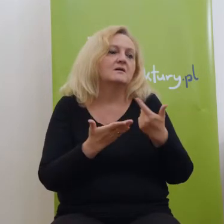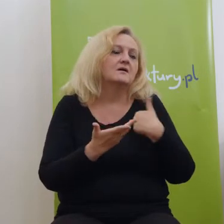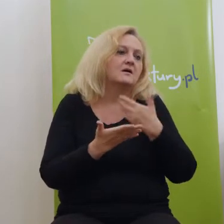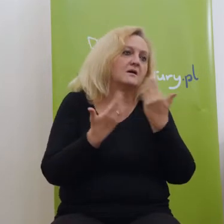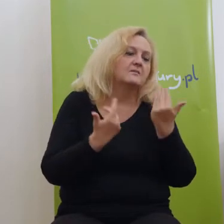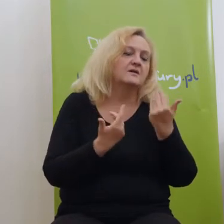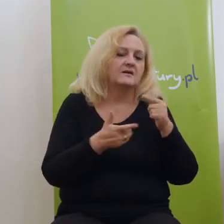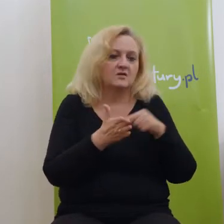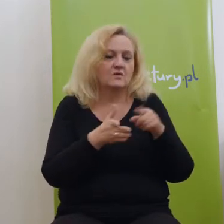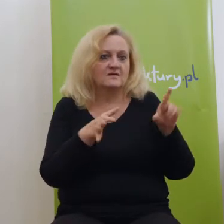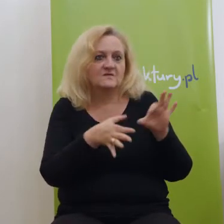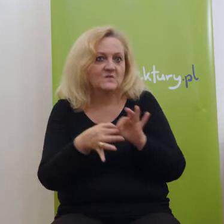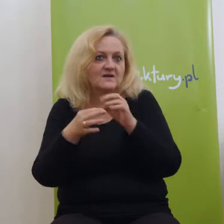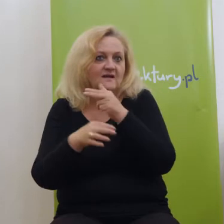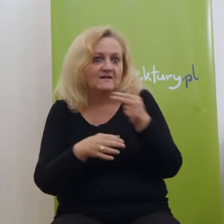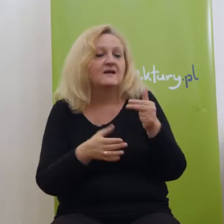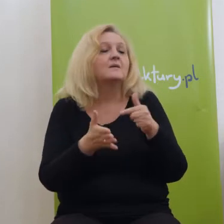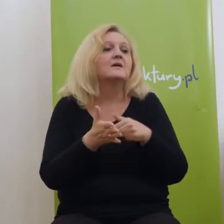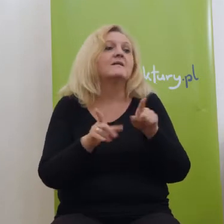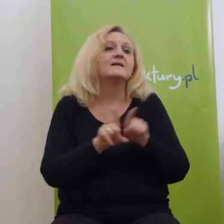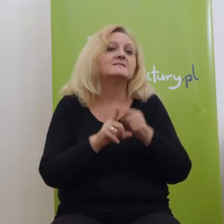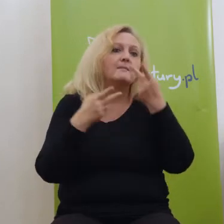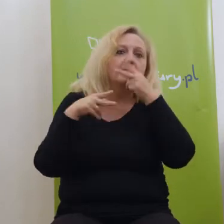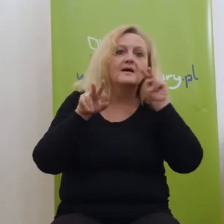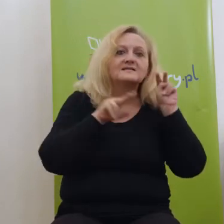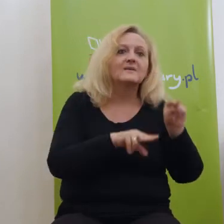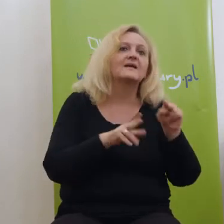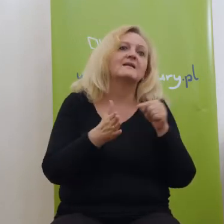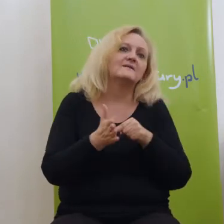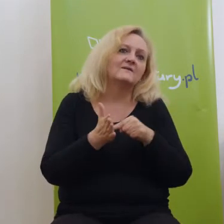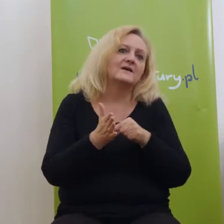intertekstualnymi odwołaniami i taką perspektywą